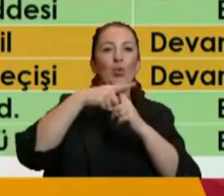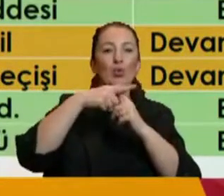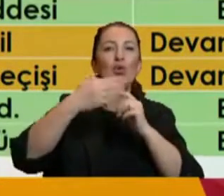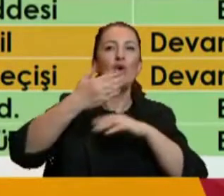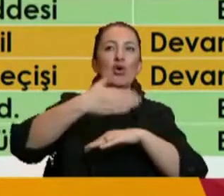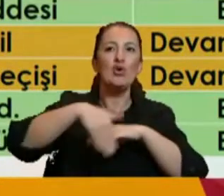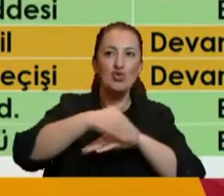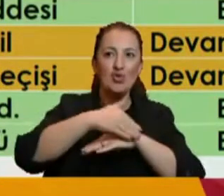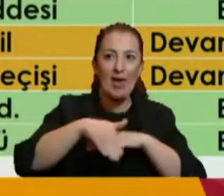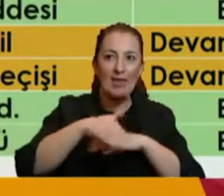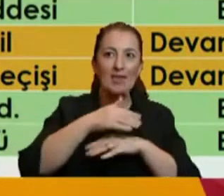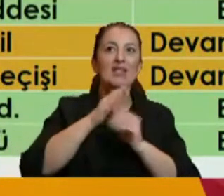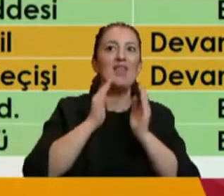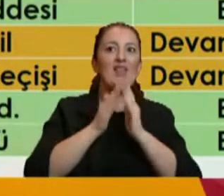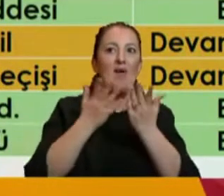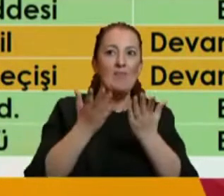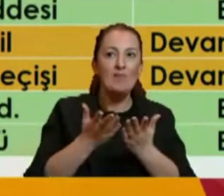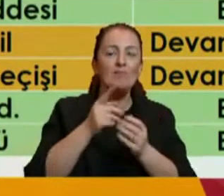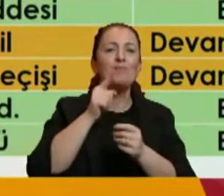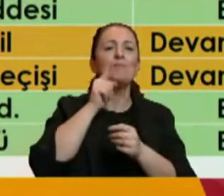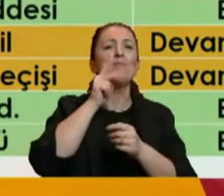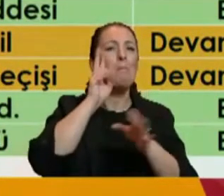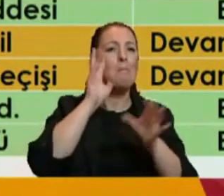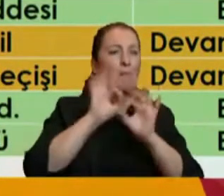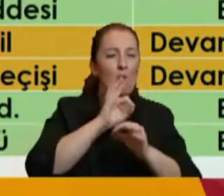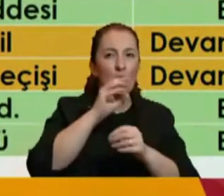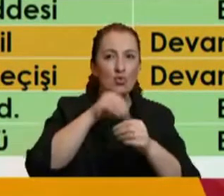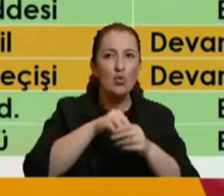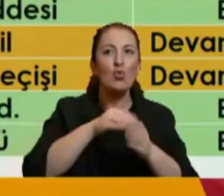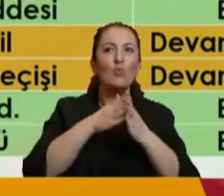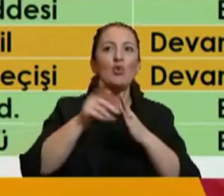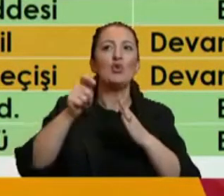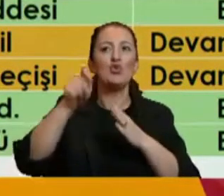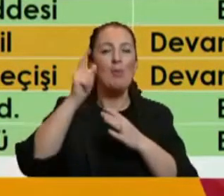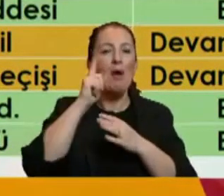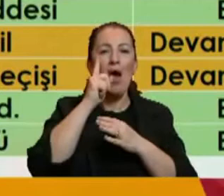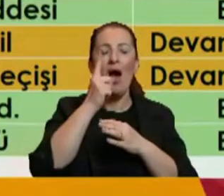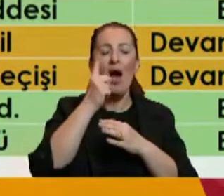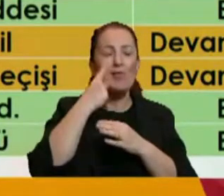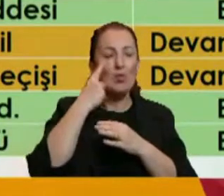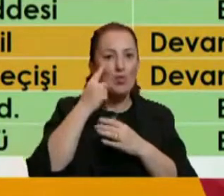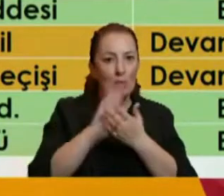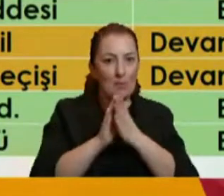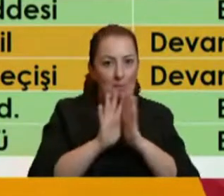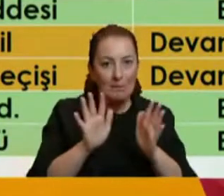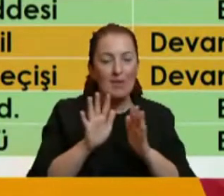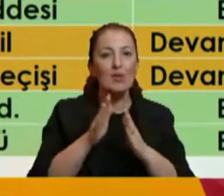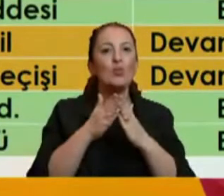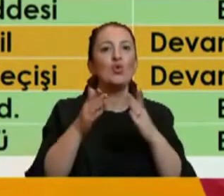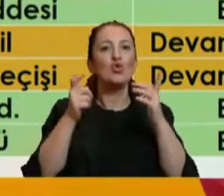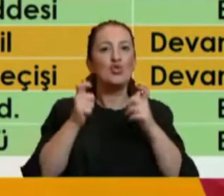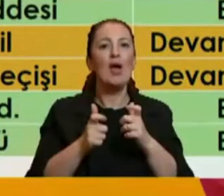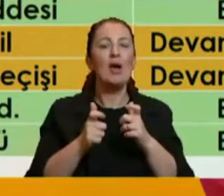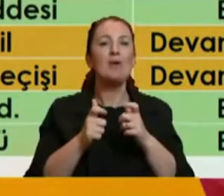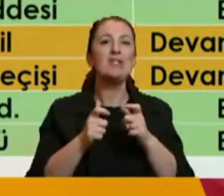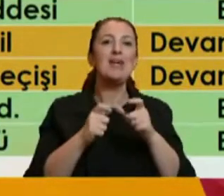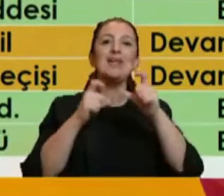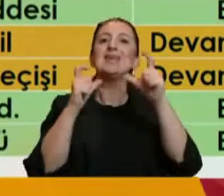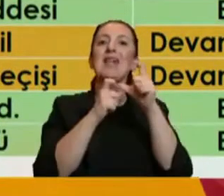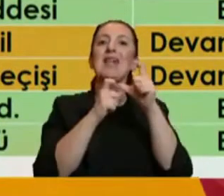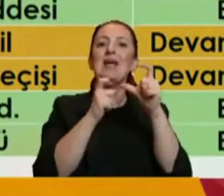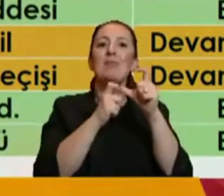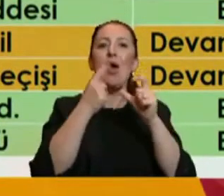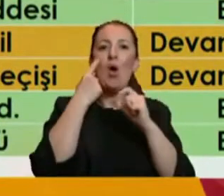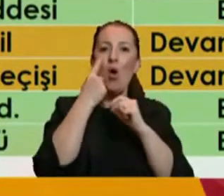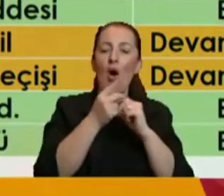Dolapdere Caddesi bitti Büyükçekmece Atatürk iki Caddesi bitti Büyükçekmece'de selimpınar Deresi